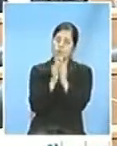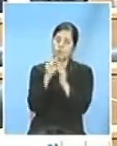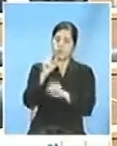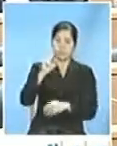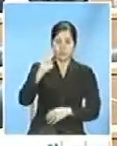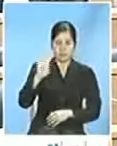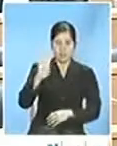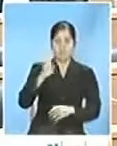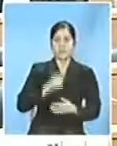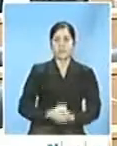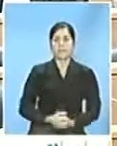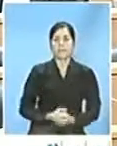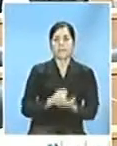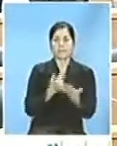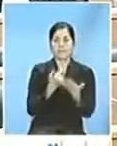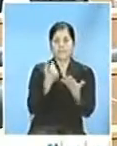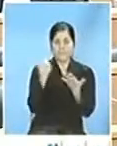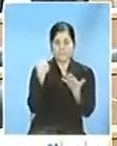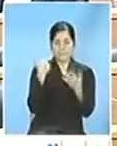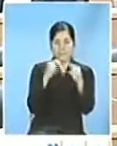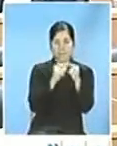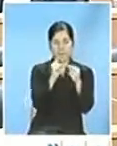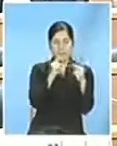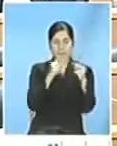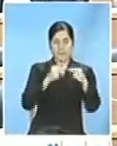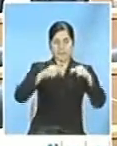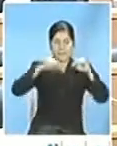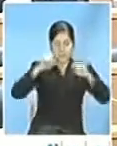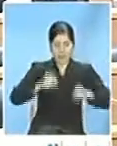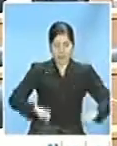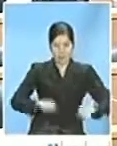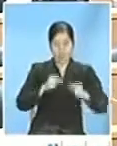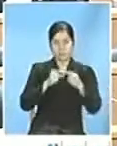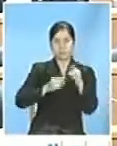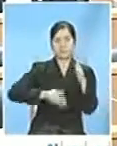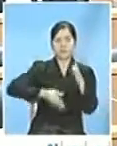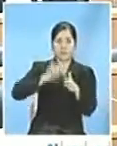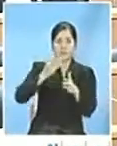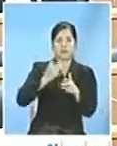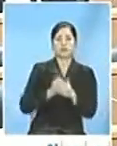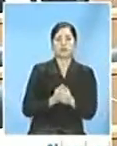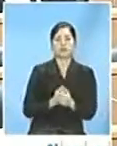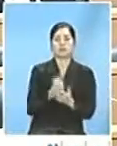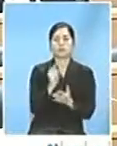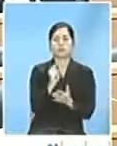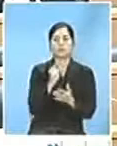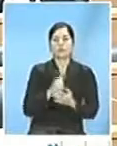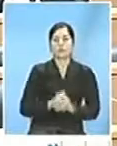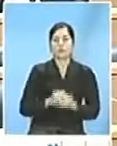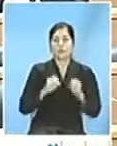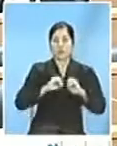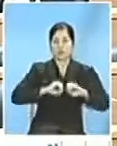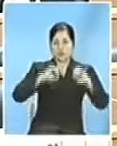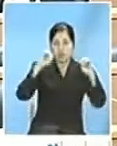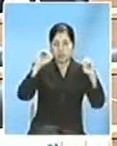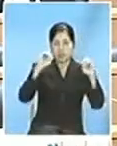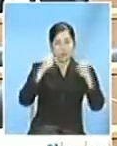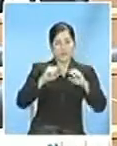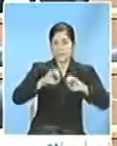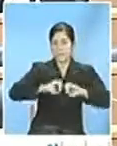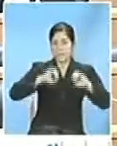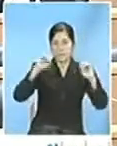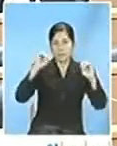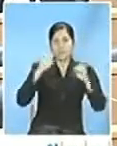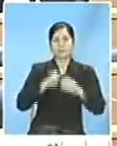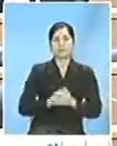ครับทุกครั้งที่อนุมัติให้ผ่านไปนั้นไม่เคยนิรโทษ